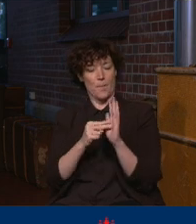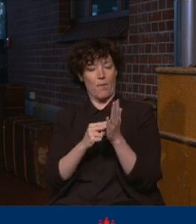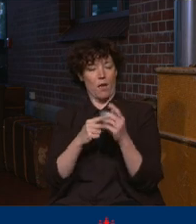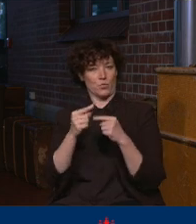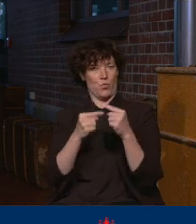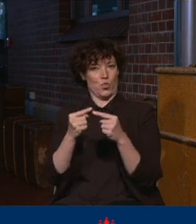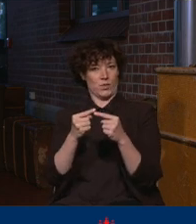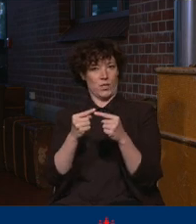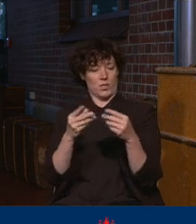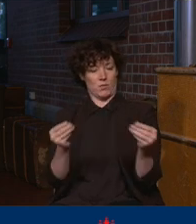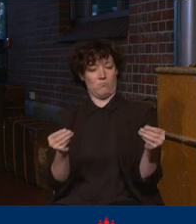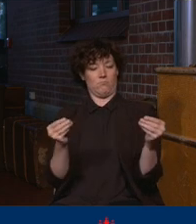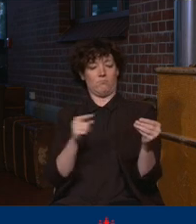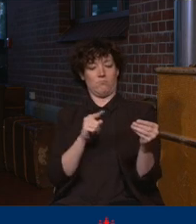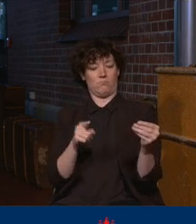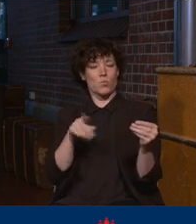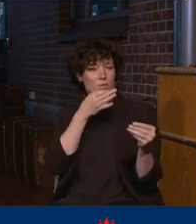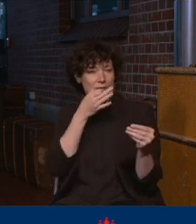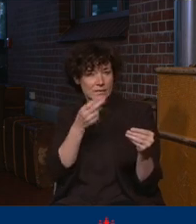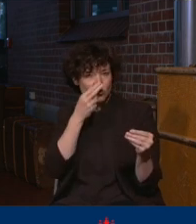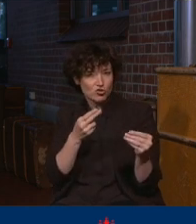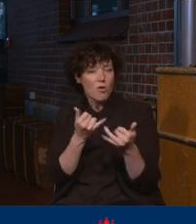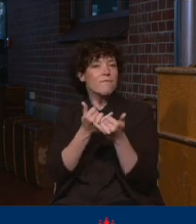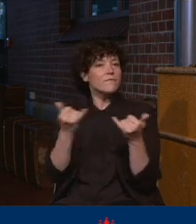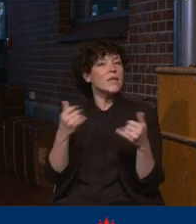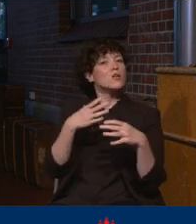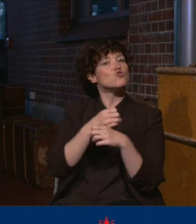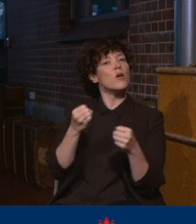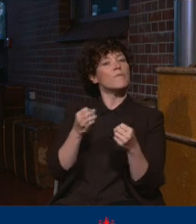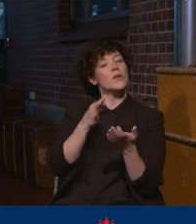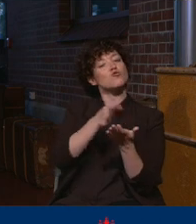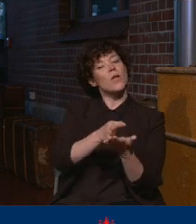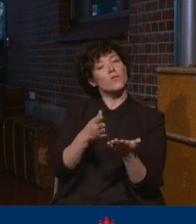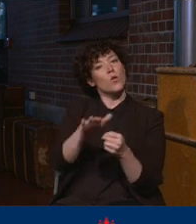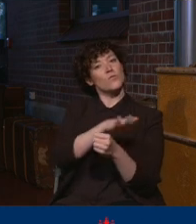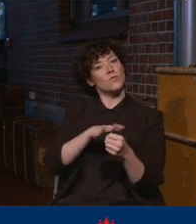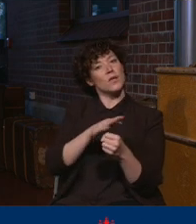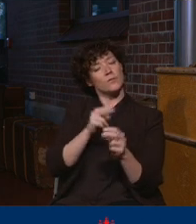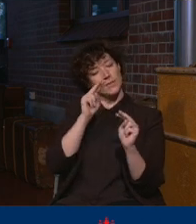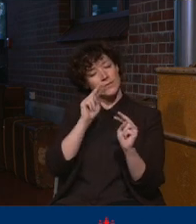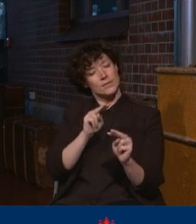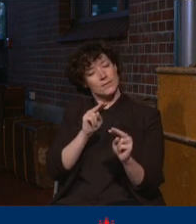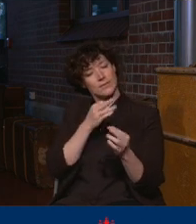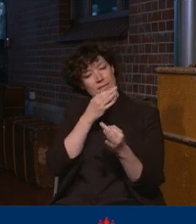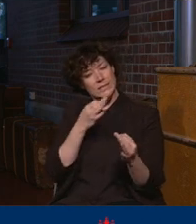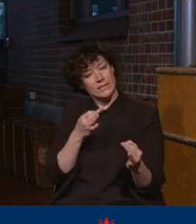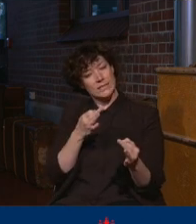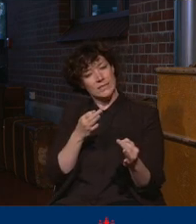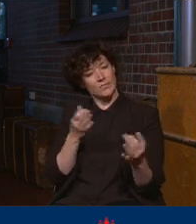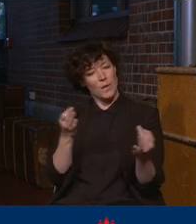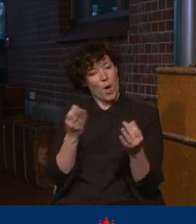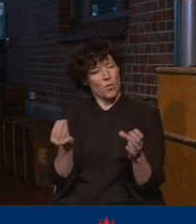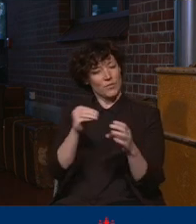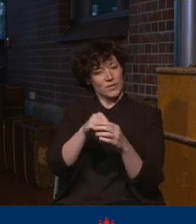müssen wir natürlich genau schauen wie kriegen wir das immer den standort die fläche genau betrachtet ein stück mit übersetzt